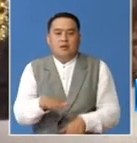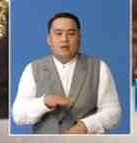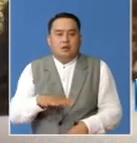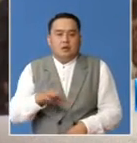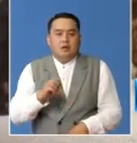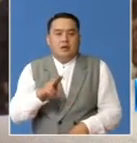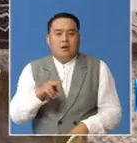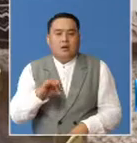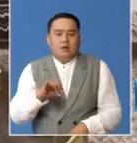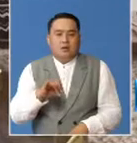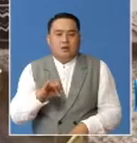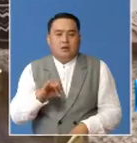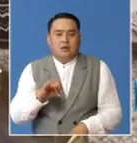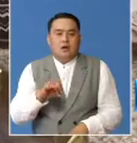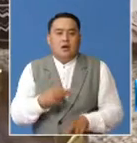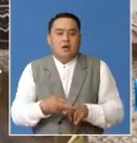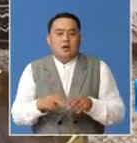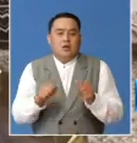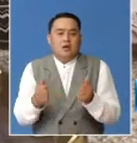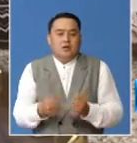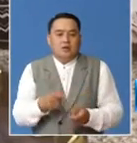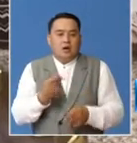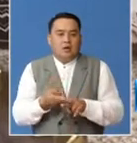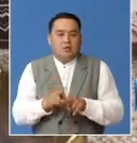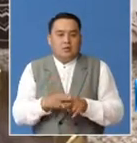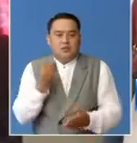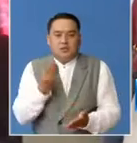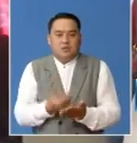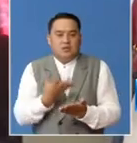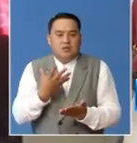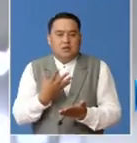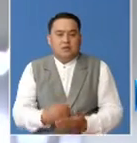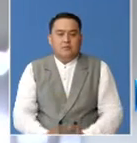районе в населенном пункте Долина. Этот экспонат считается одним из самых ценных.